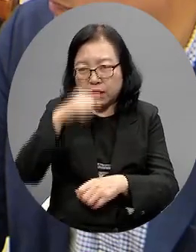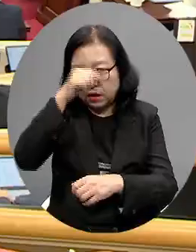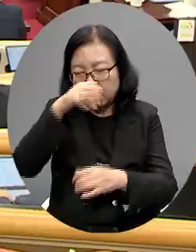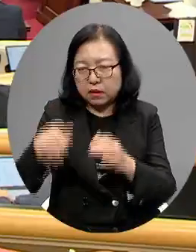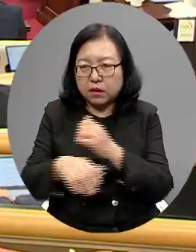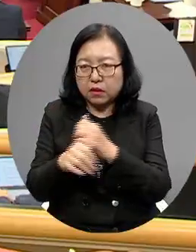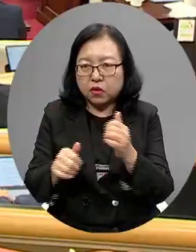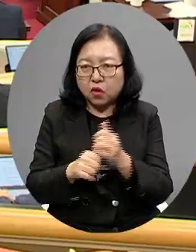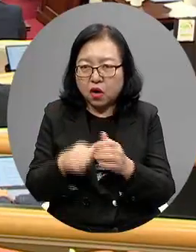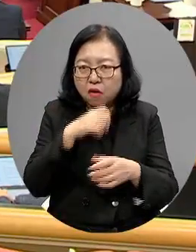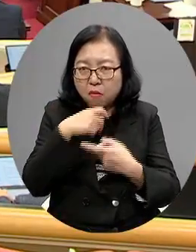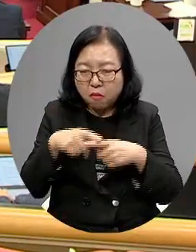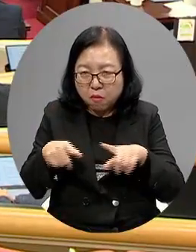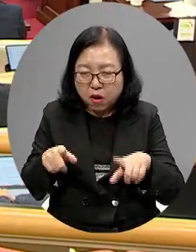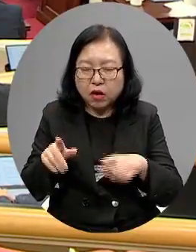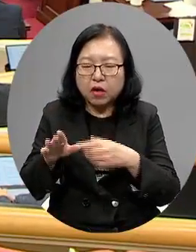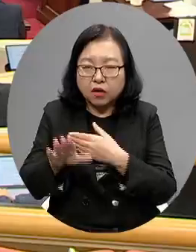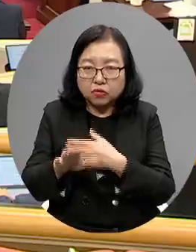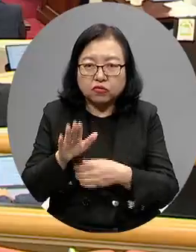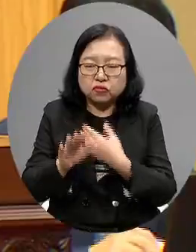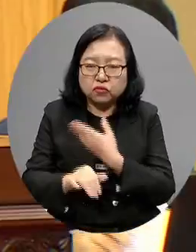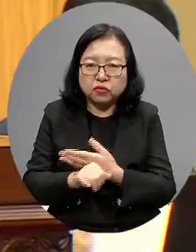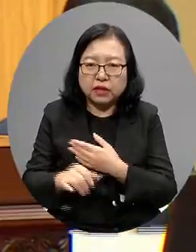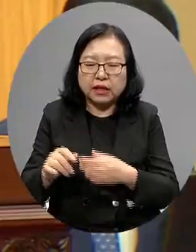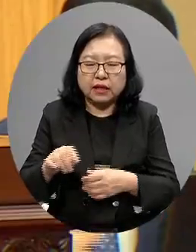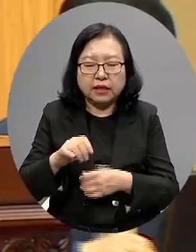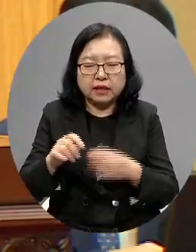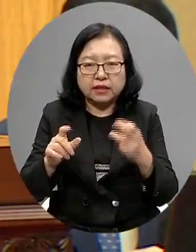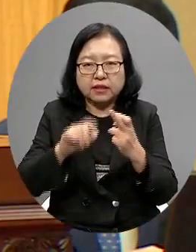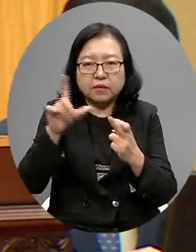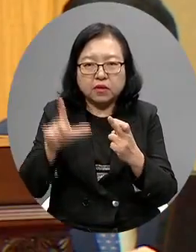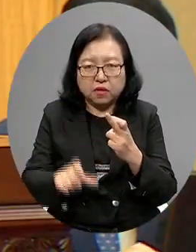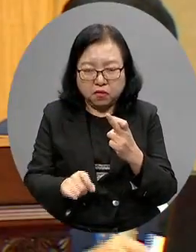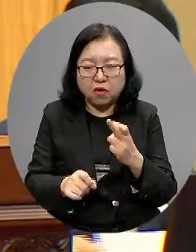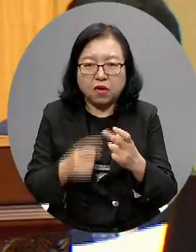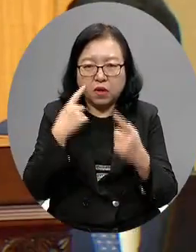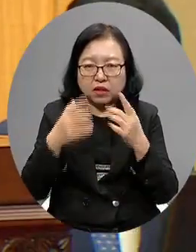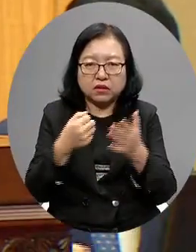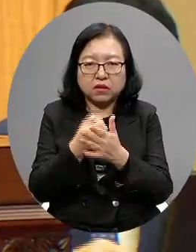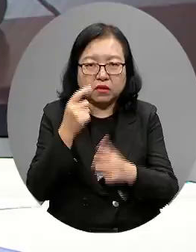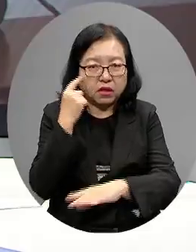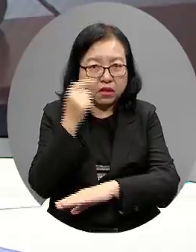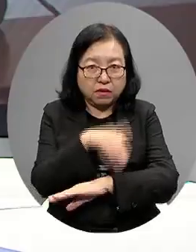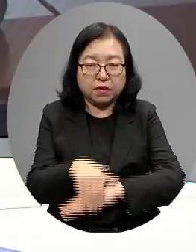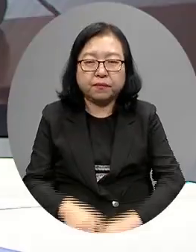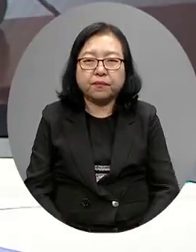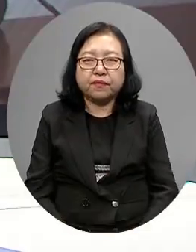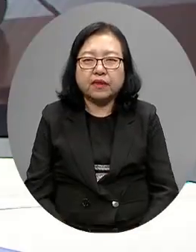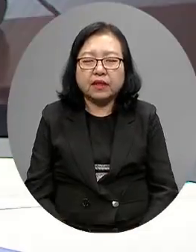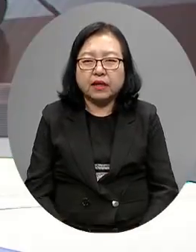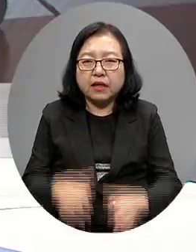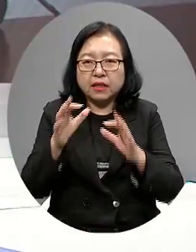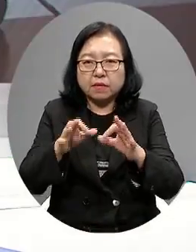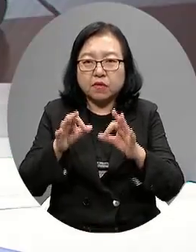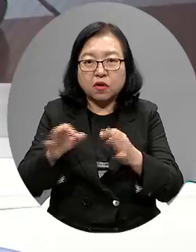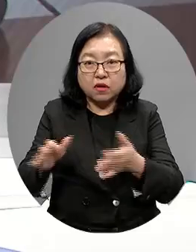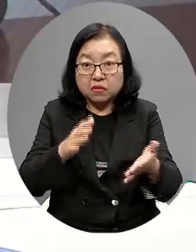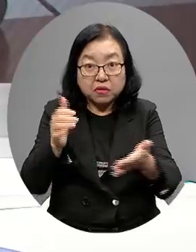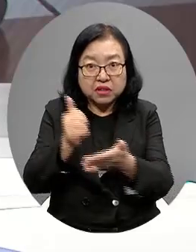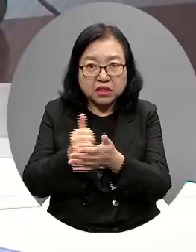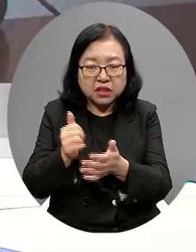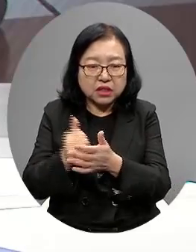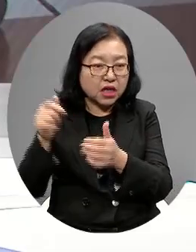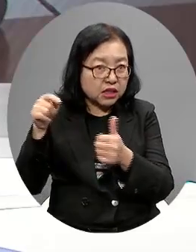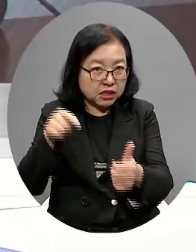의 정될 예입니다 MBC 뉴스 이현입니다 김영원 충국 지사의 지시에